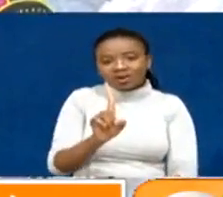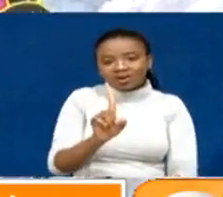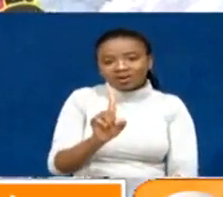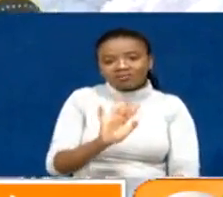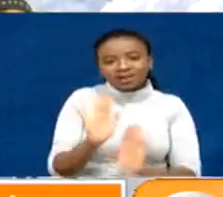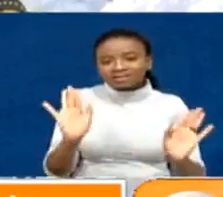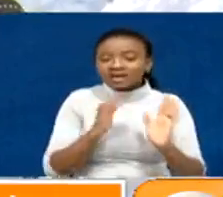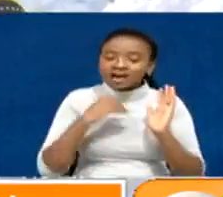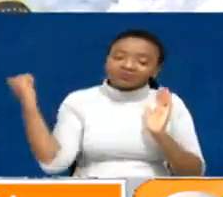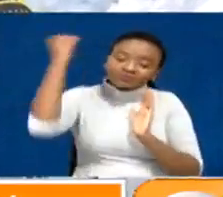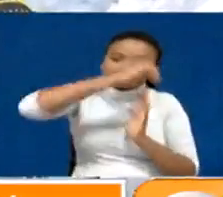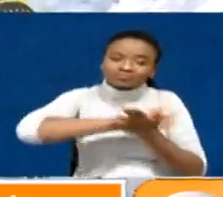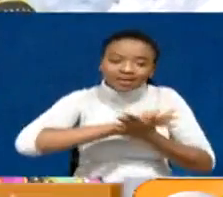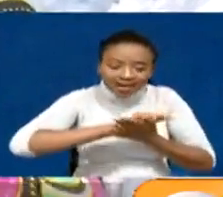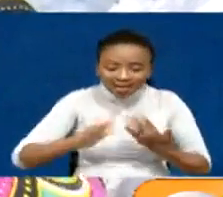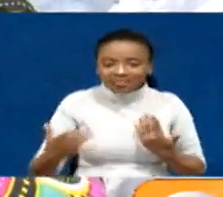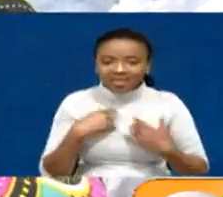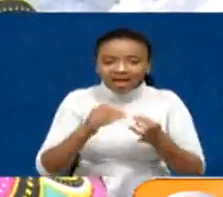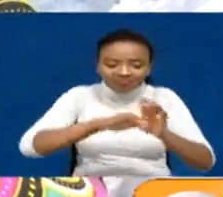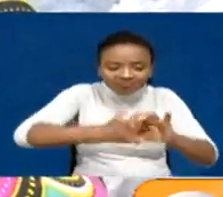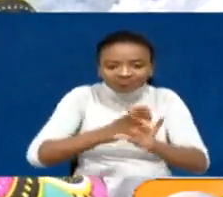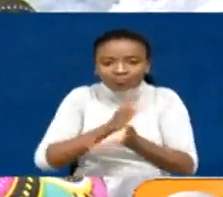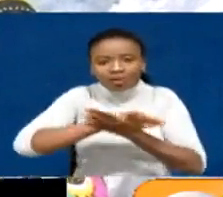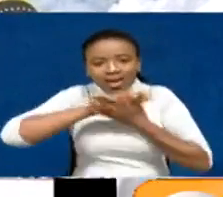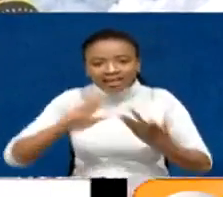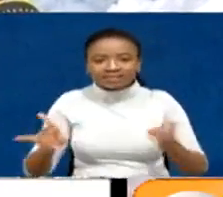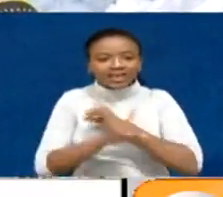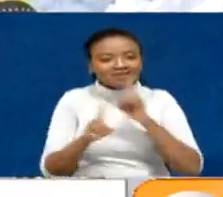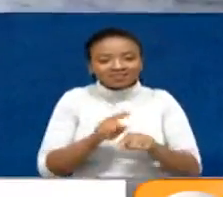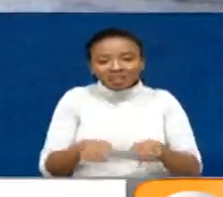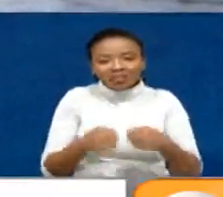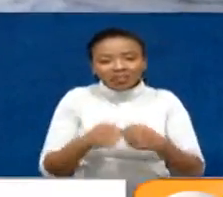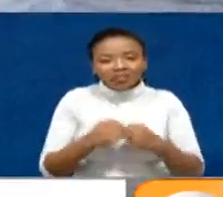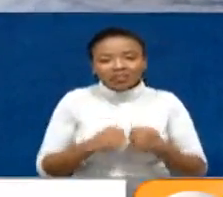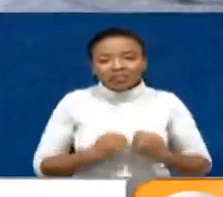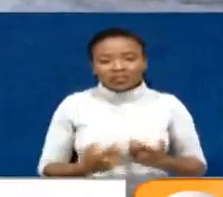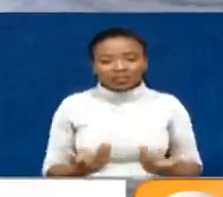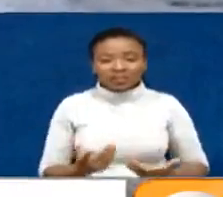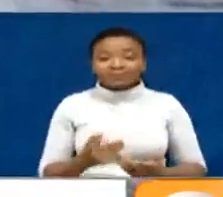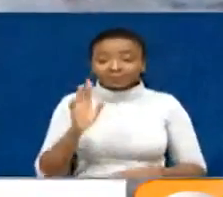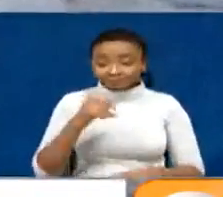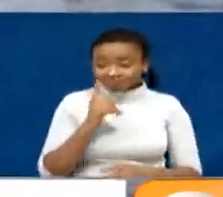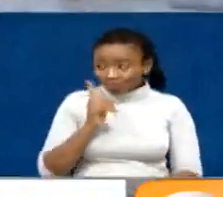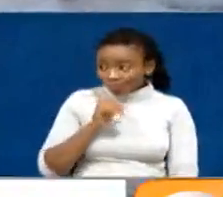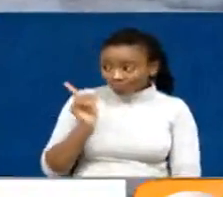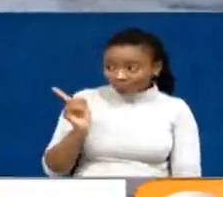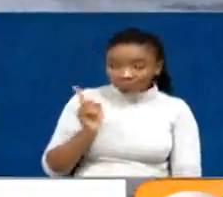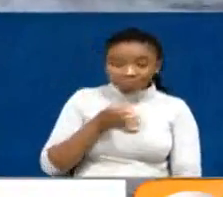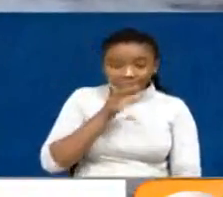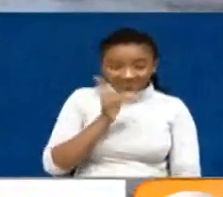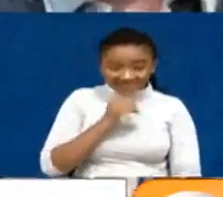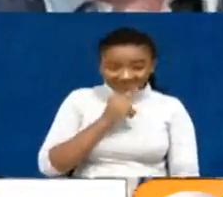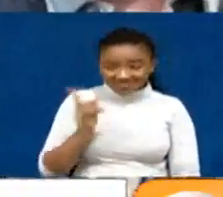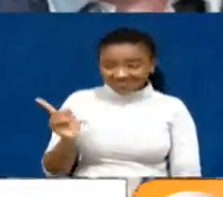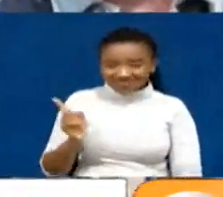hata marasi. Sina nini, sina hata vyombo, sote siliharibiwa. Majitaka haya pia ni tishio kwa